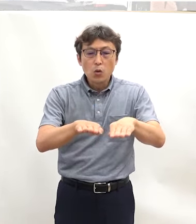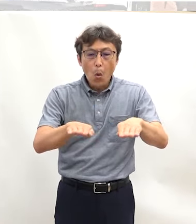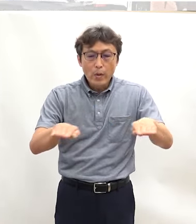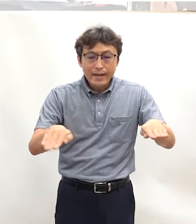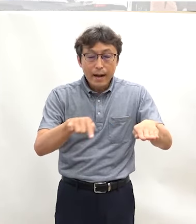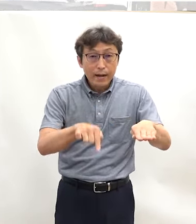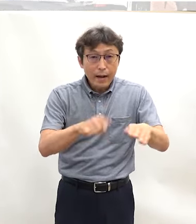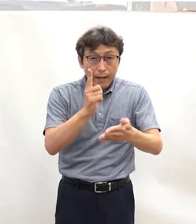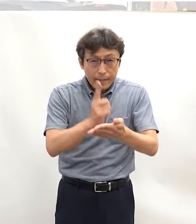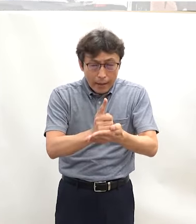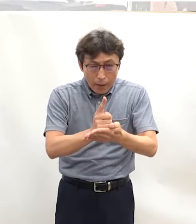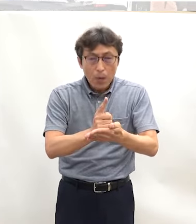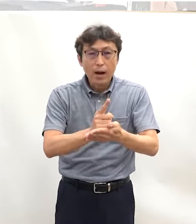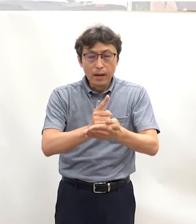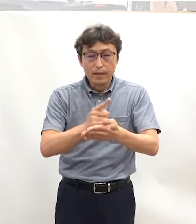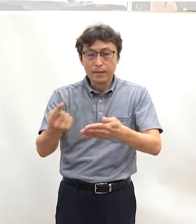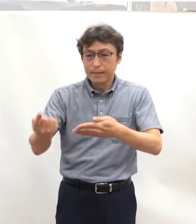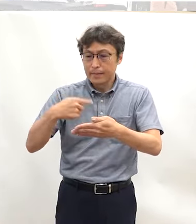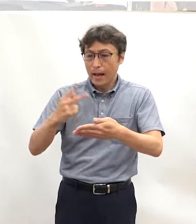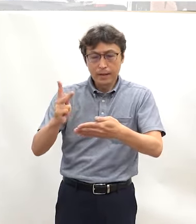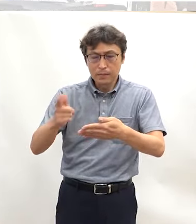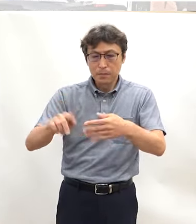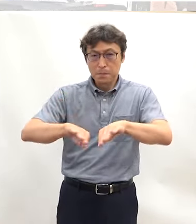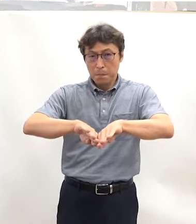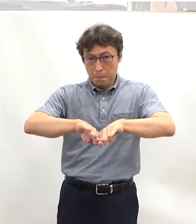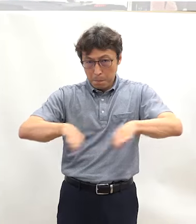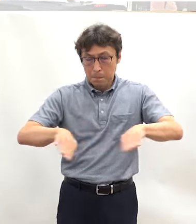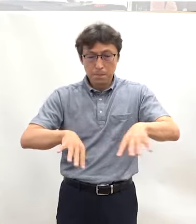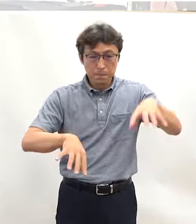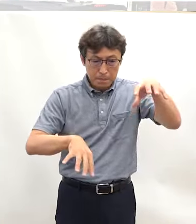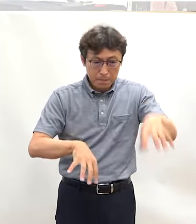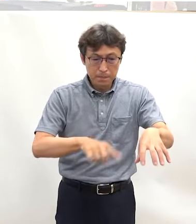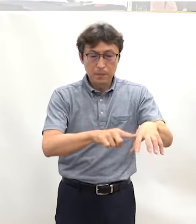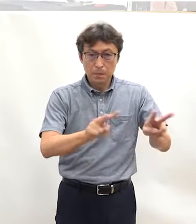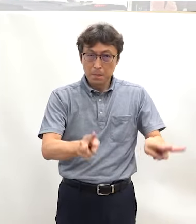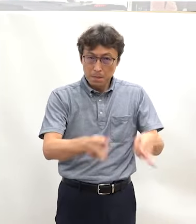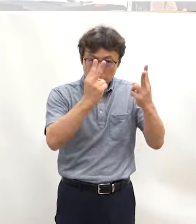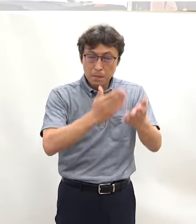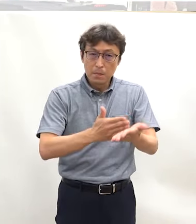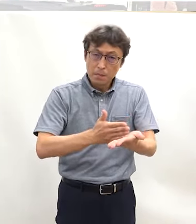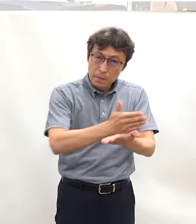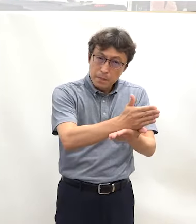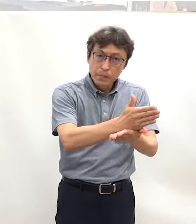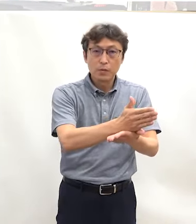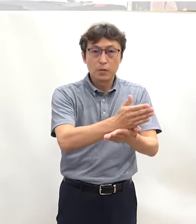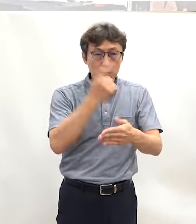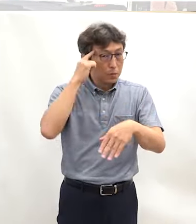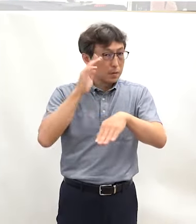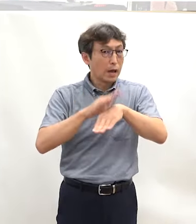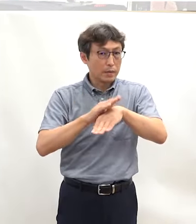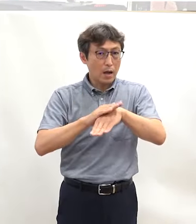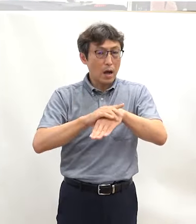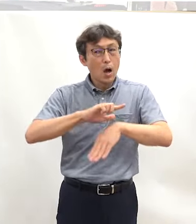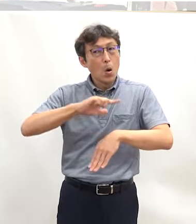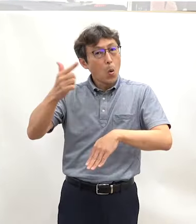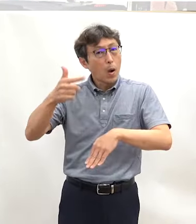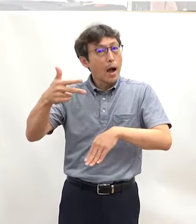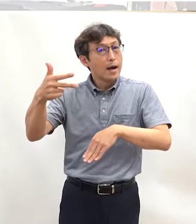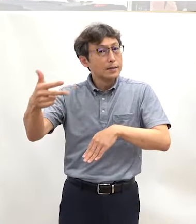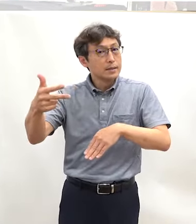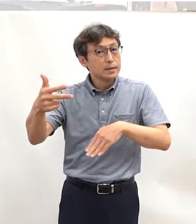ようという方針で取り組んでいます。他の大きな市でもですね、意外とやっぱり小児科は少ないので